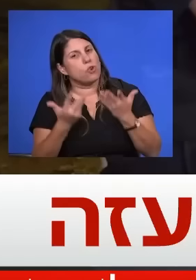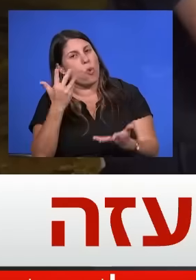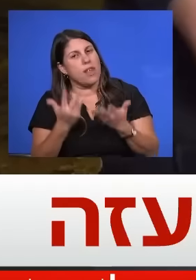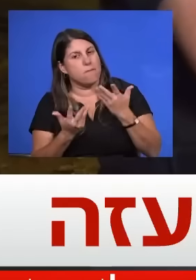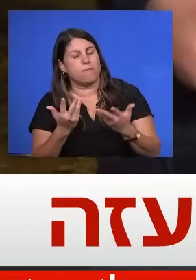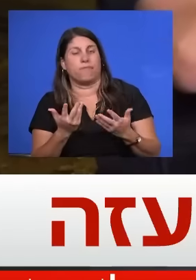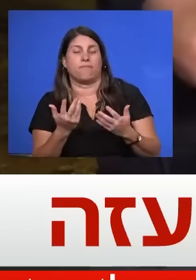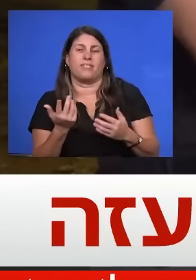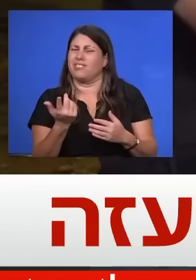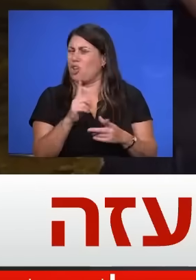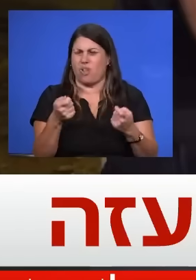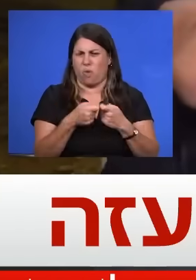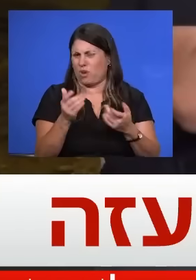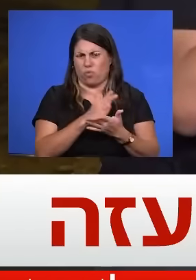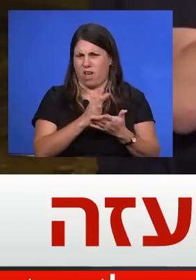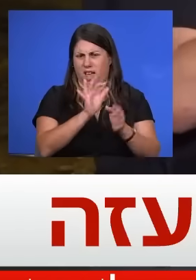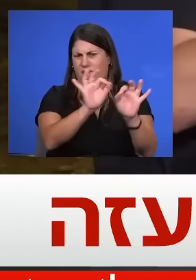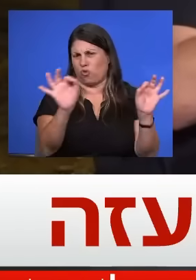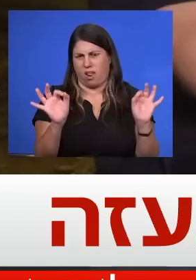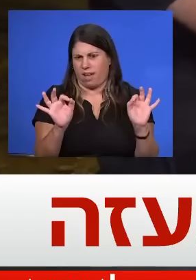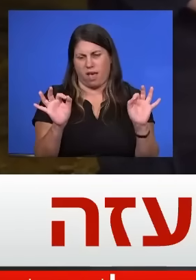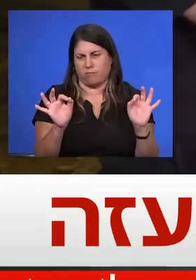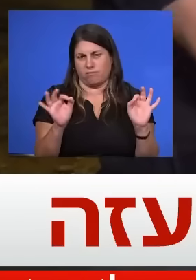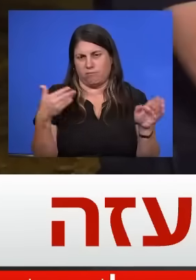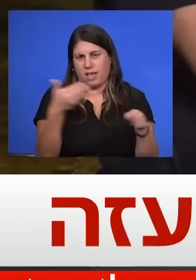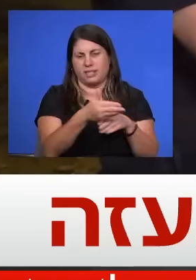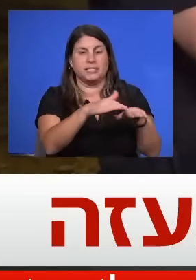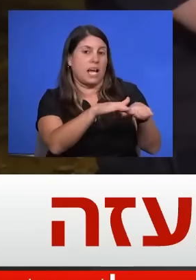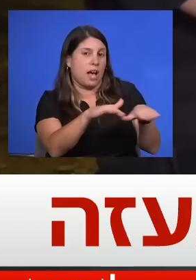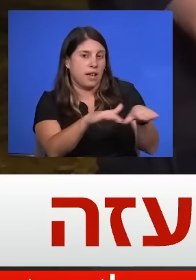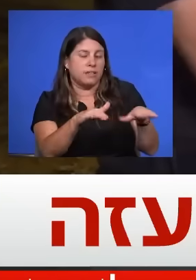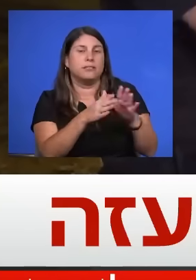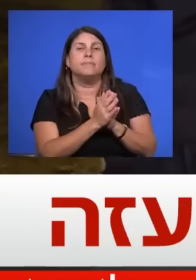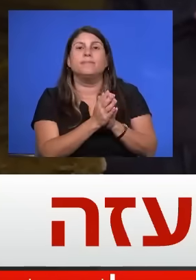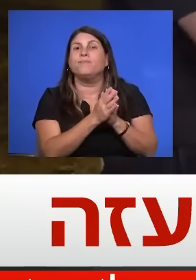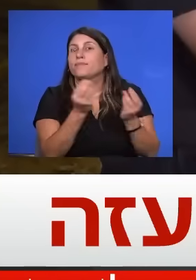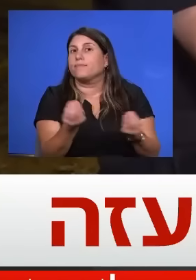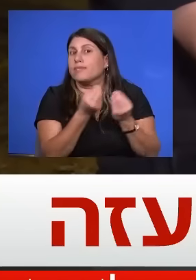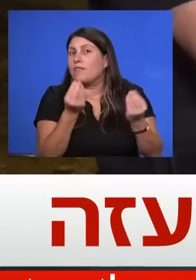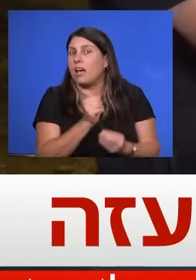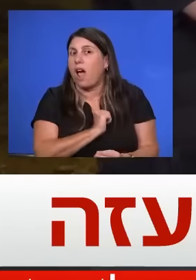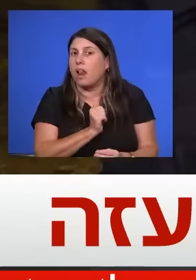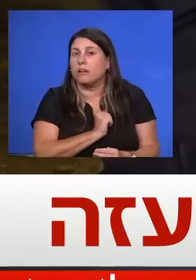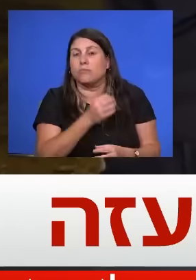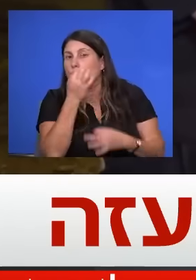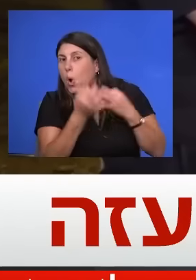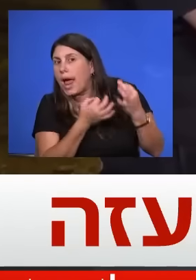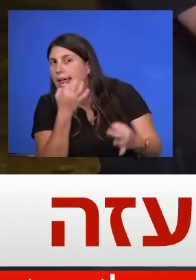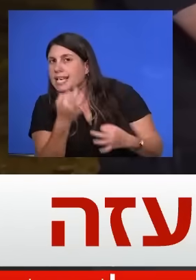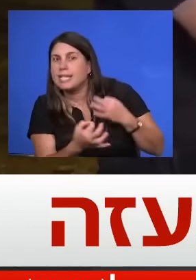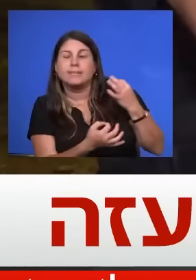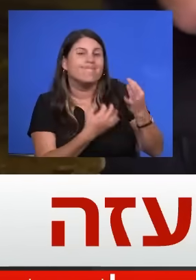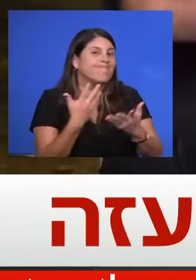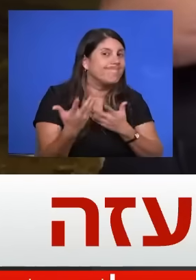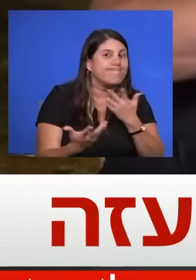המוכנות שלכם לכניסה קרקעית. זה דבר שהחיילים שואלים לגביו או מתעניינים בו,